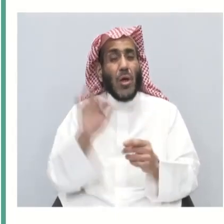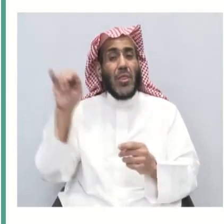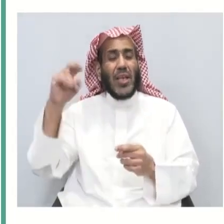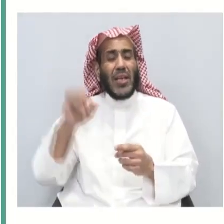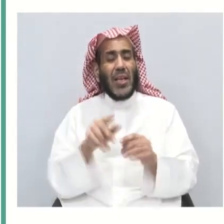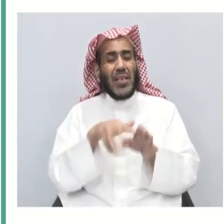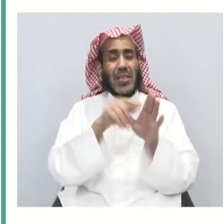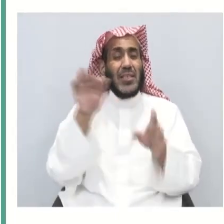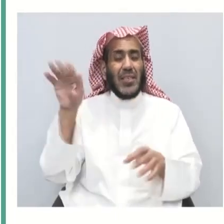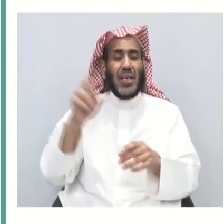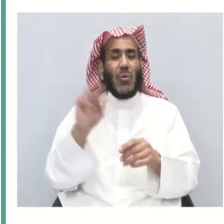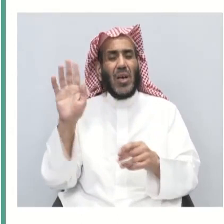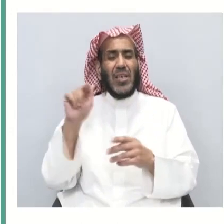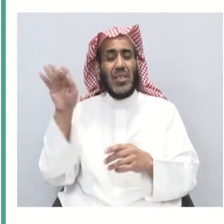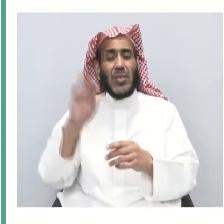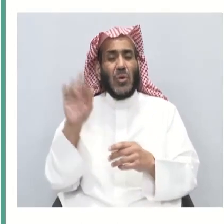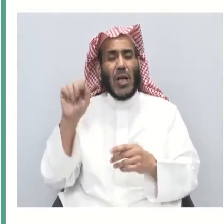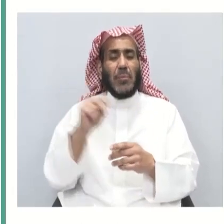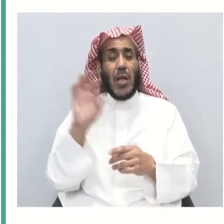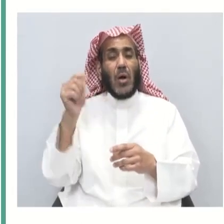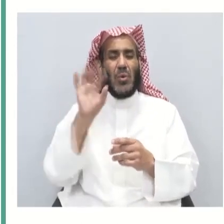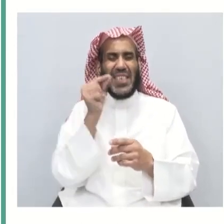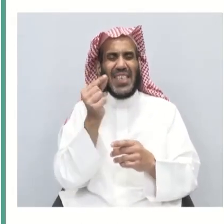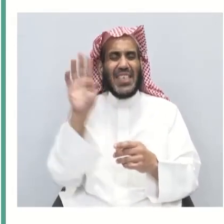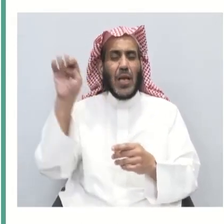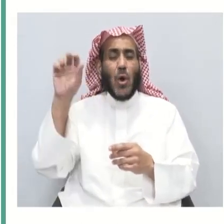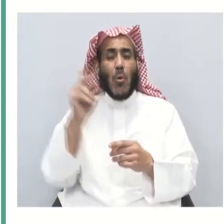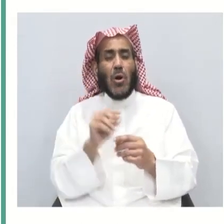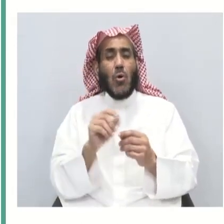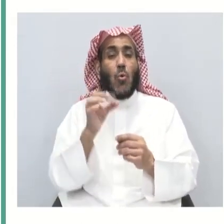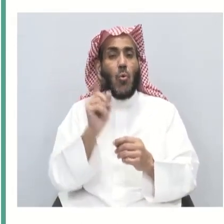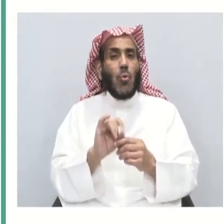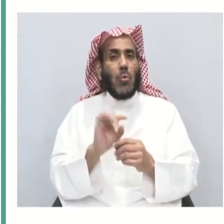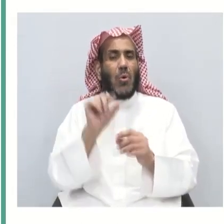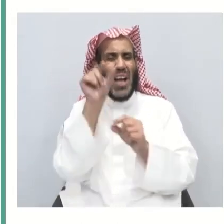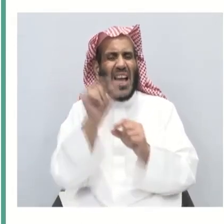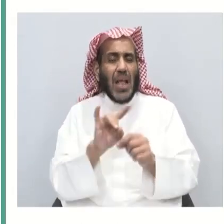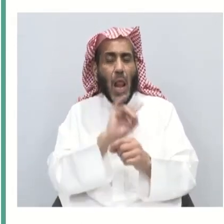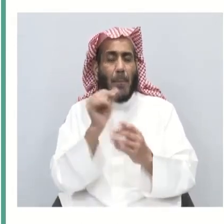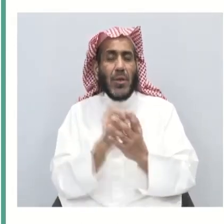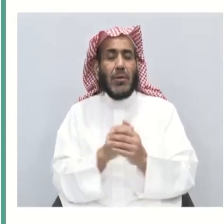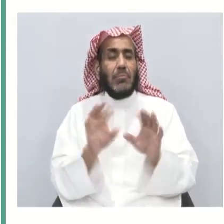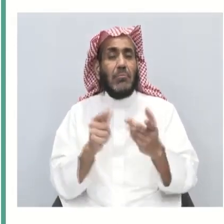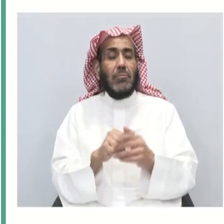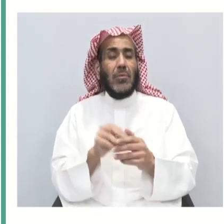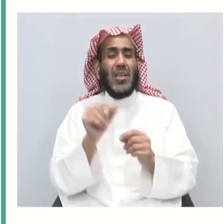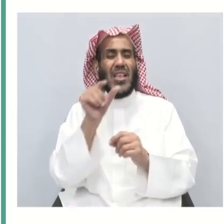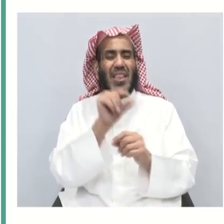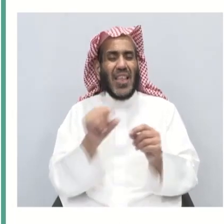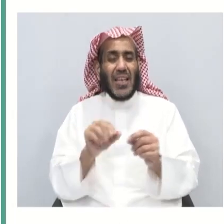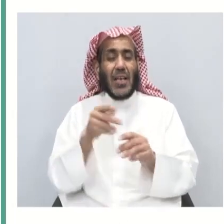الحصان، حشيشة الكبد أم الصنوبر؟ لاحظوا، وعائية لا بذرية وليس لا وعائية. نعم، ذيل